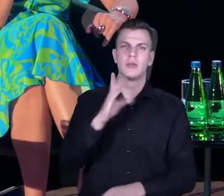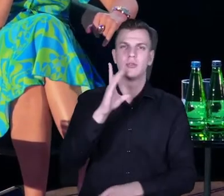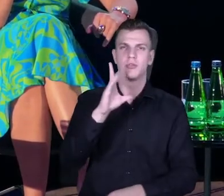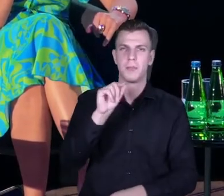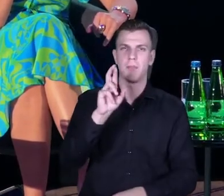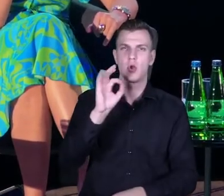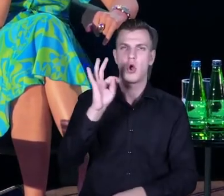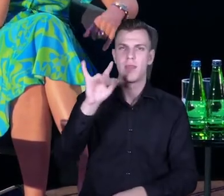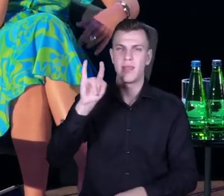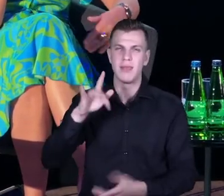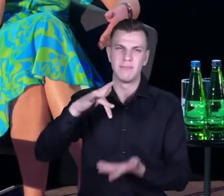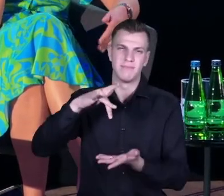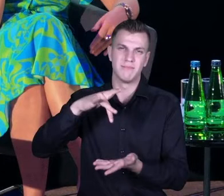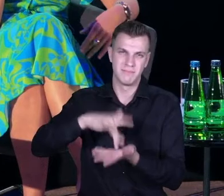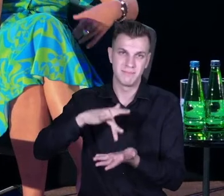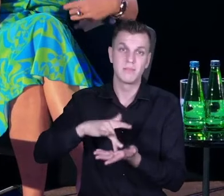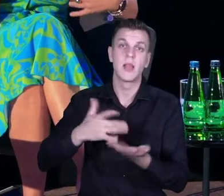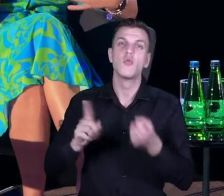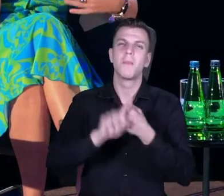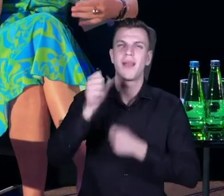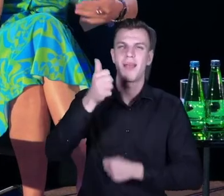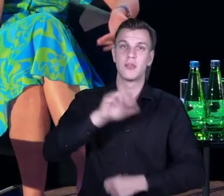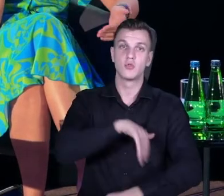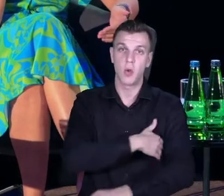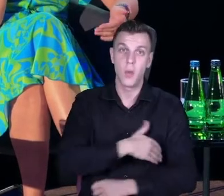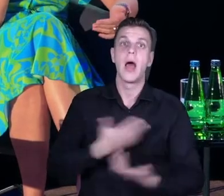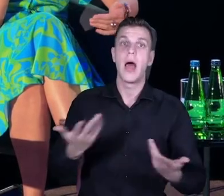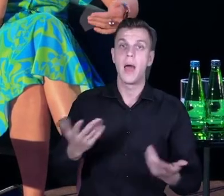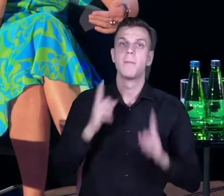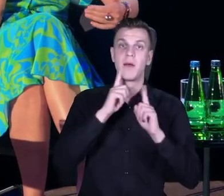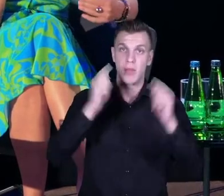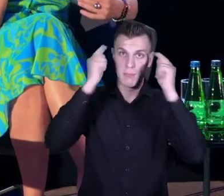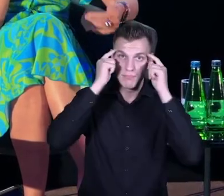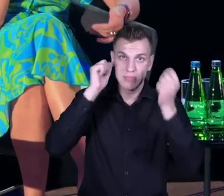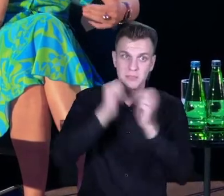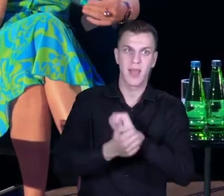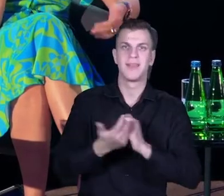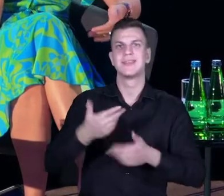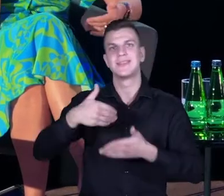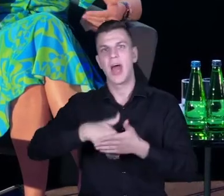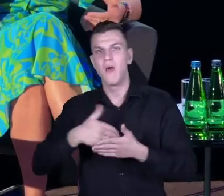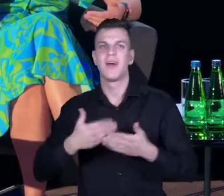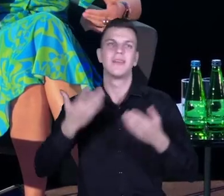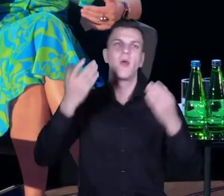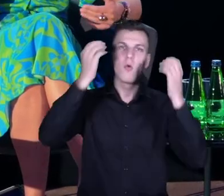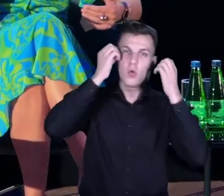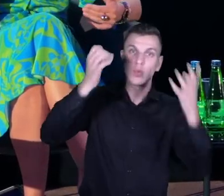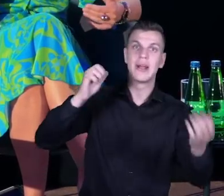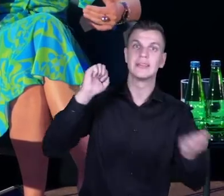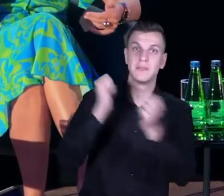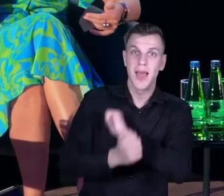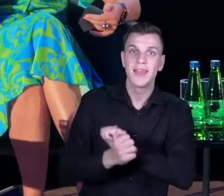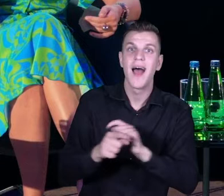że zmienił nas mentalnie, zmienił kulturowo, ale też wielki wpływ sam projekt miał